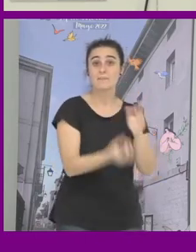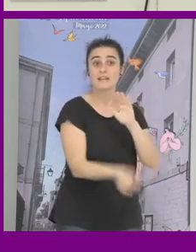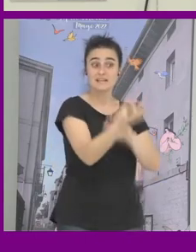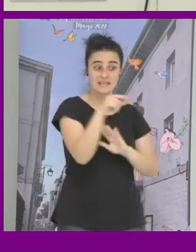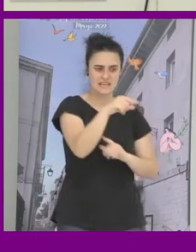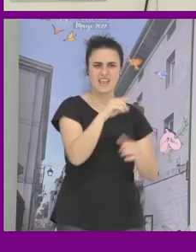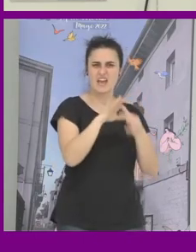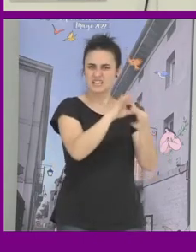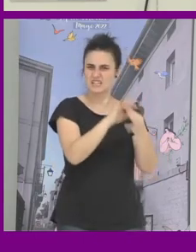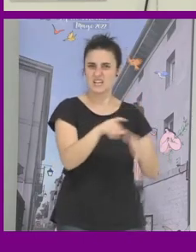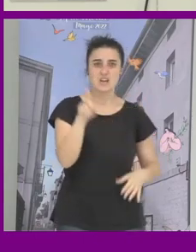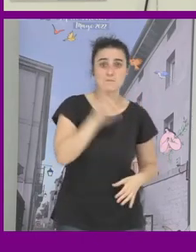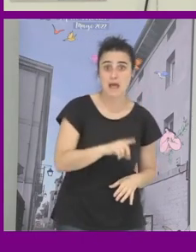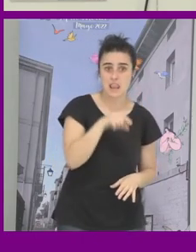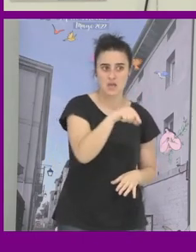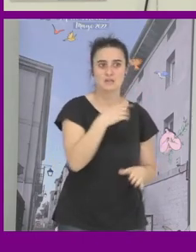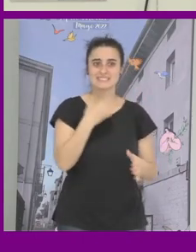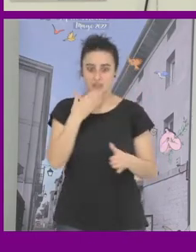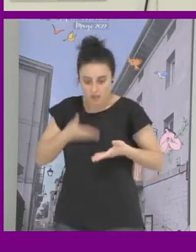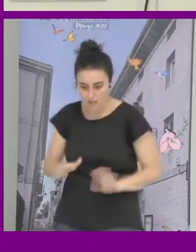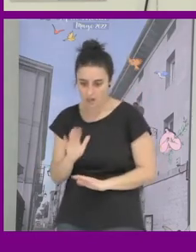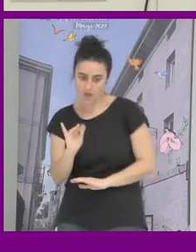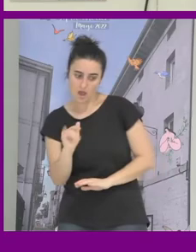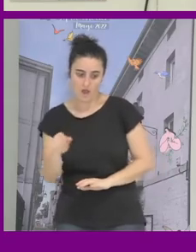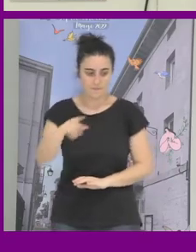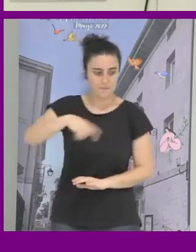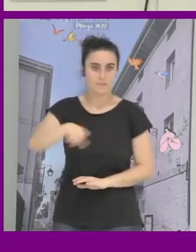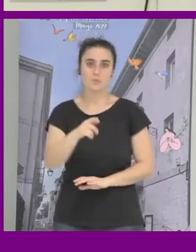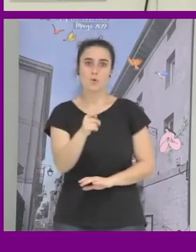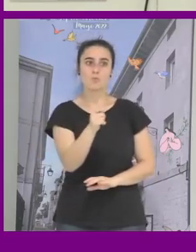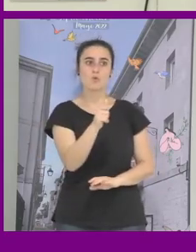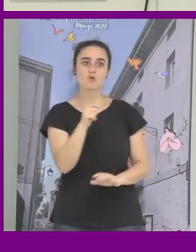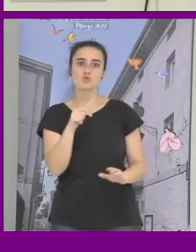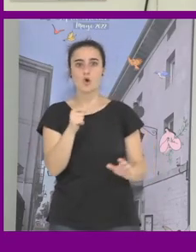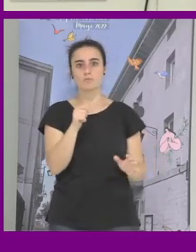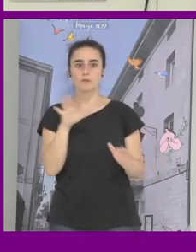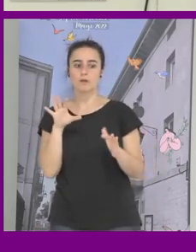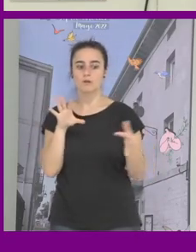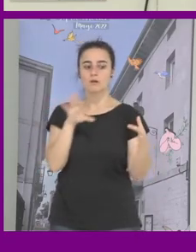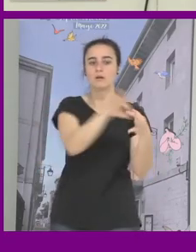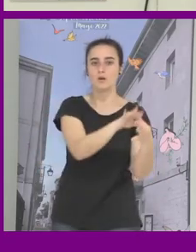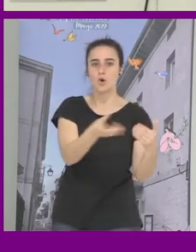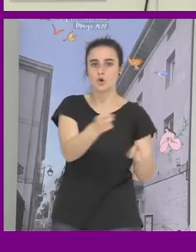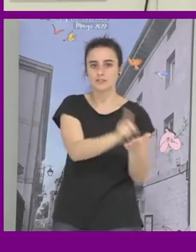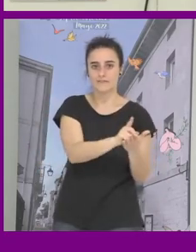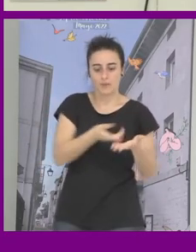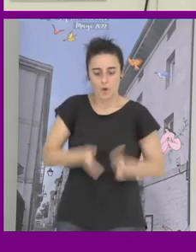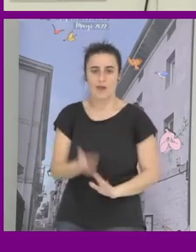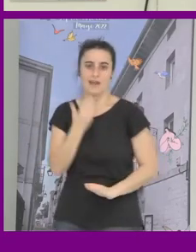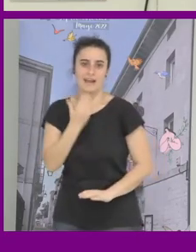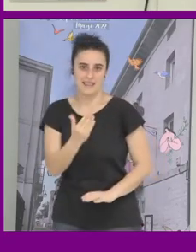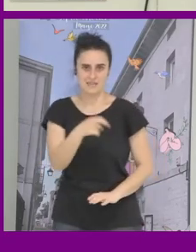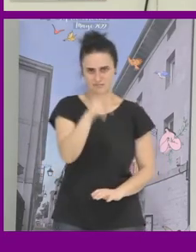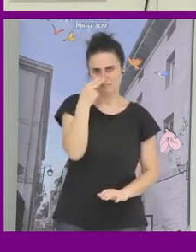dugunok, zenbealabak izan ditugunean, ba, zenbealabek egin dutela pegamentu moduko efektu bat, eta hori ere interesgarria iruditzen zait, ez?